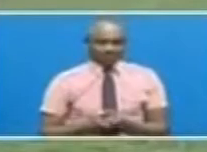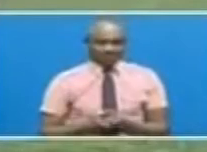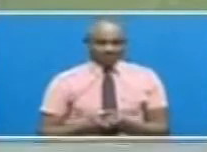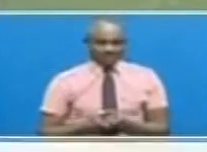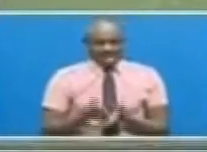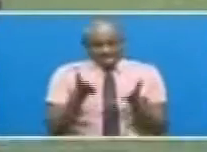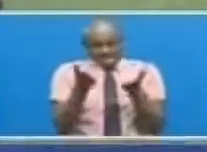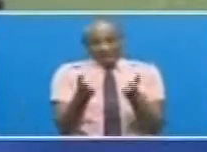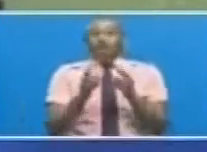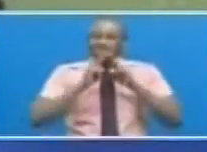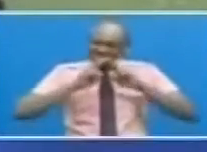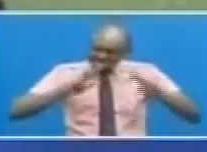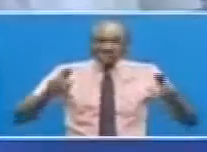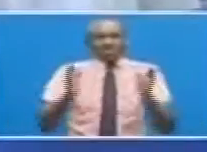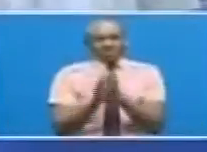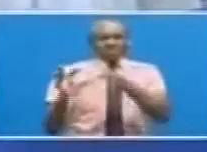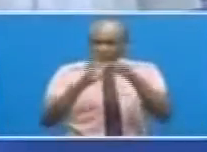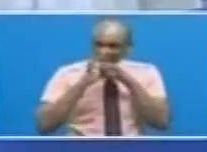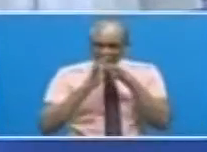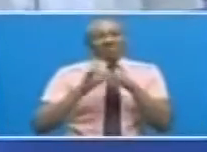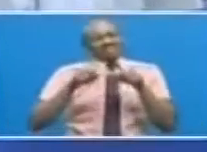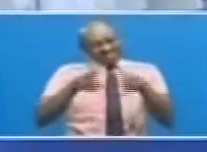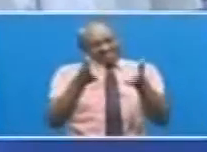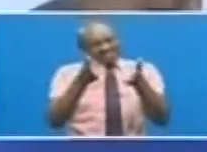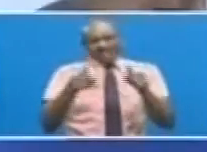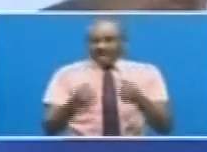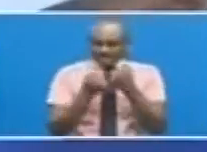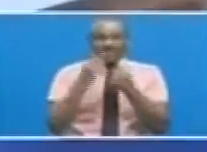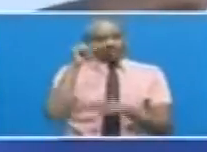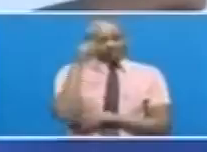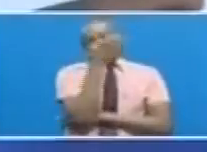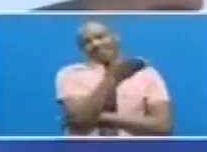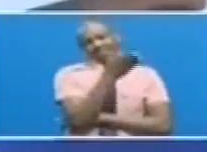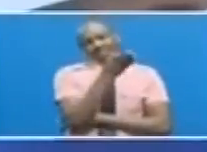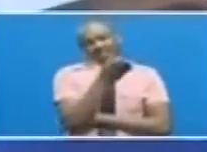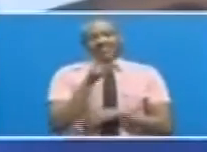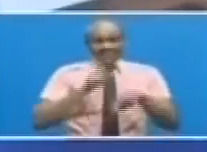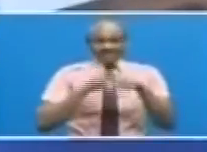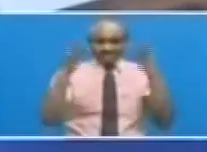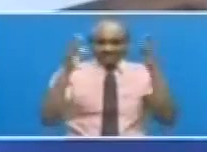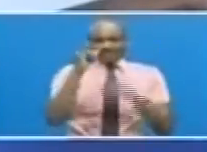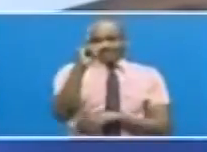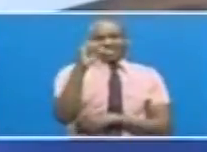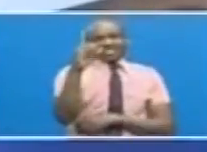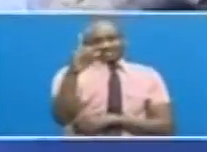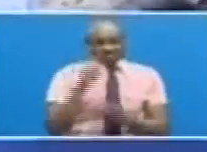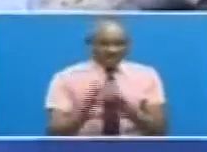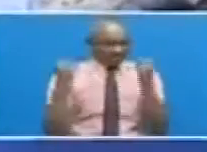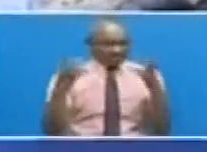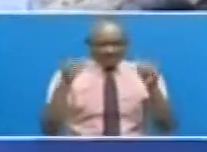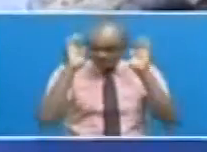Wito wa amani, umoja na ushirikiano ulitawala katika sherehe za Eid mjini Mombasa mapema leo. Maelfu ya waumini wa dini ya